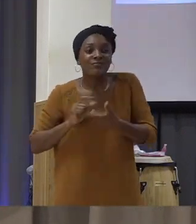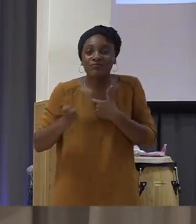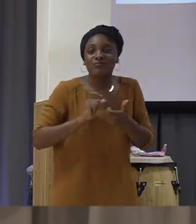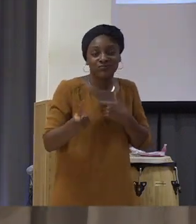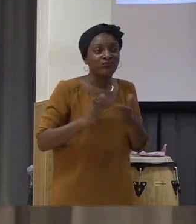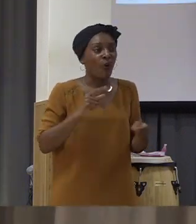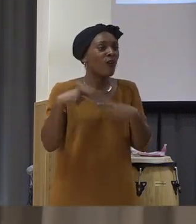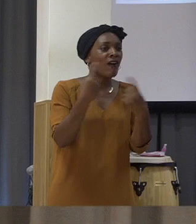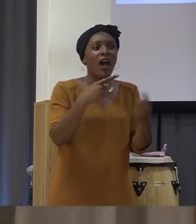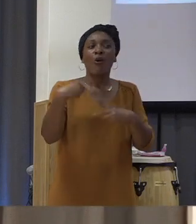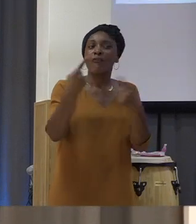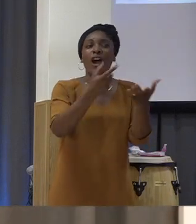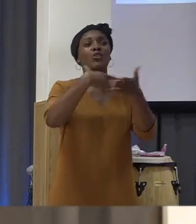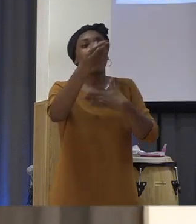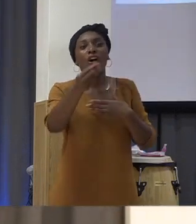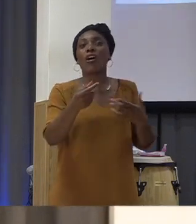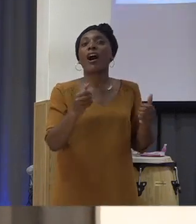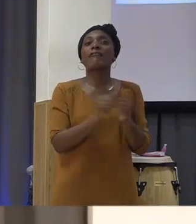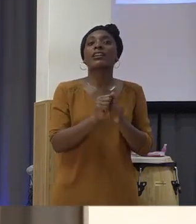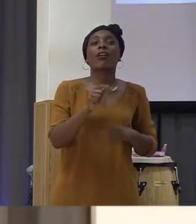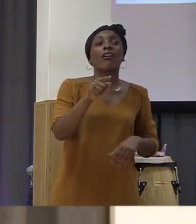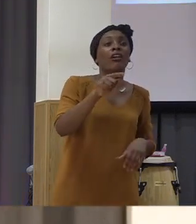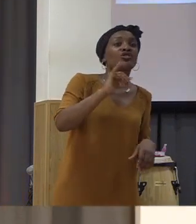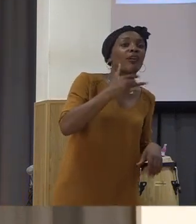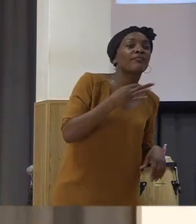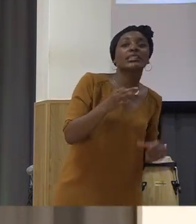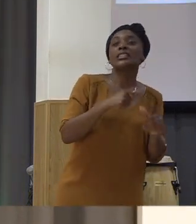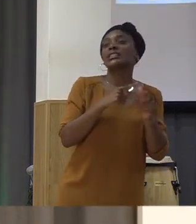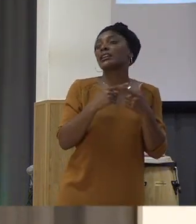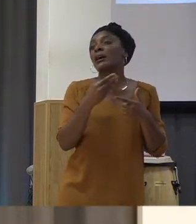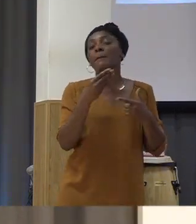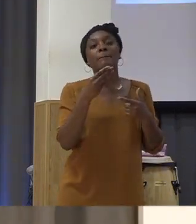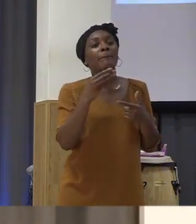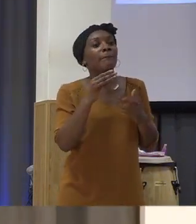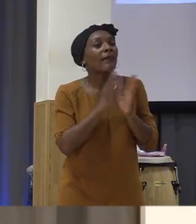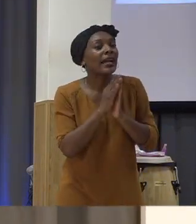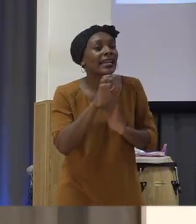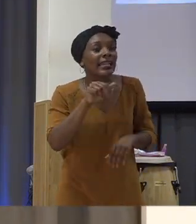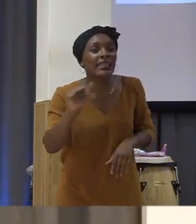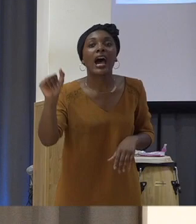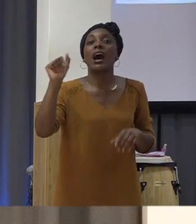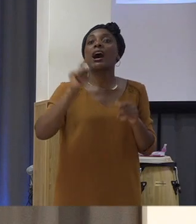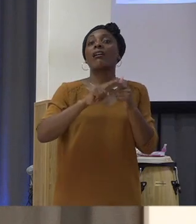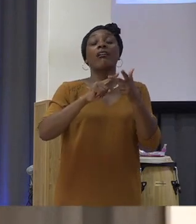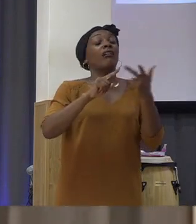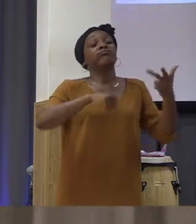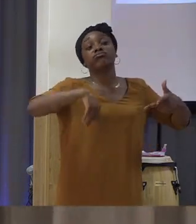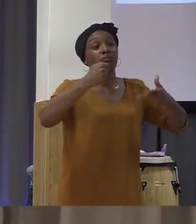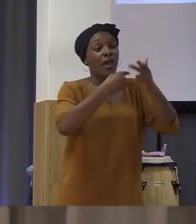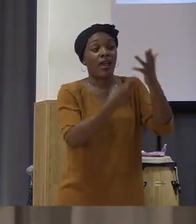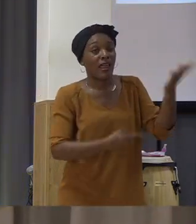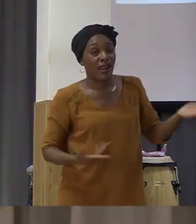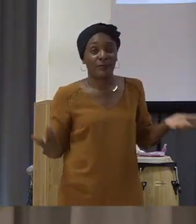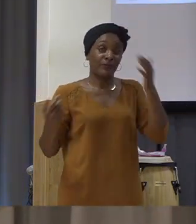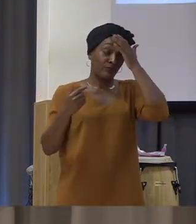donc, on faisait le stand biblique avec Jean-Fils, Mariena, Jean-Marc, Thierry Su, ceux qui étaient avec moi de cette époque-là et qui sont